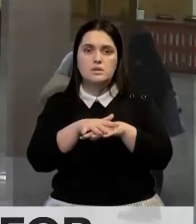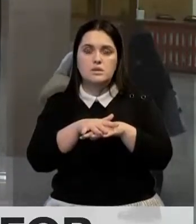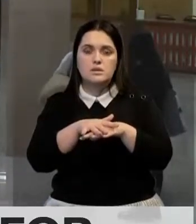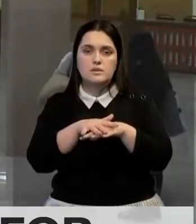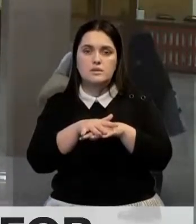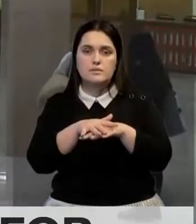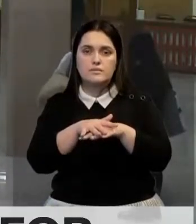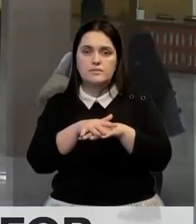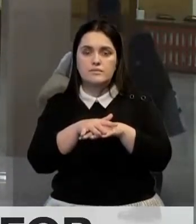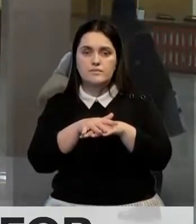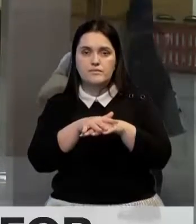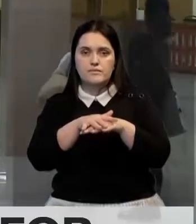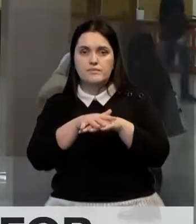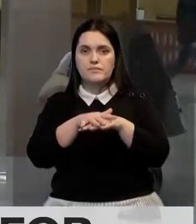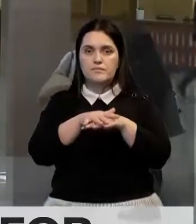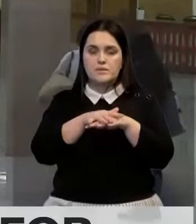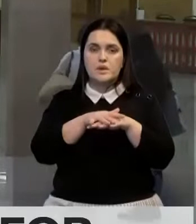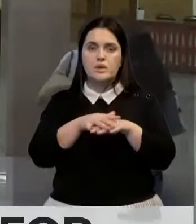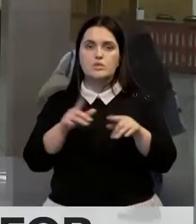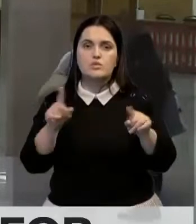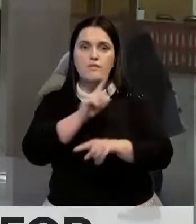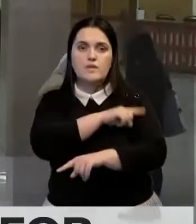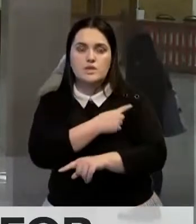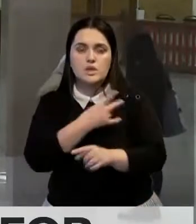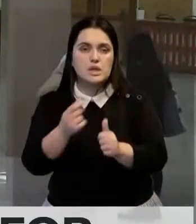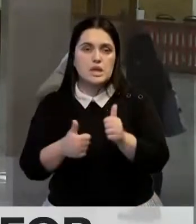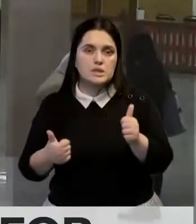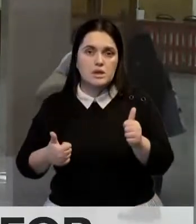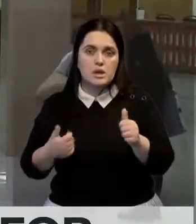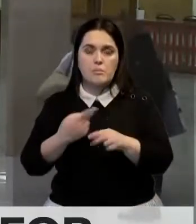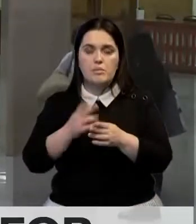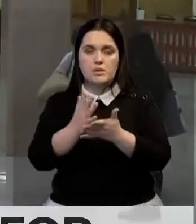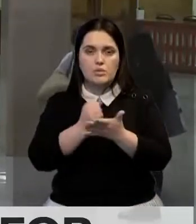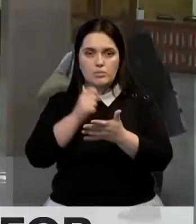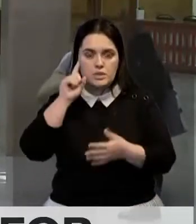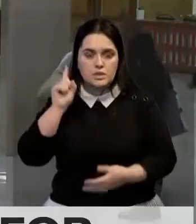пульсе, и чтобы врачи не отставали от этих накопленных знаний.